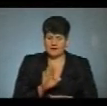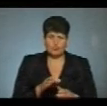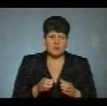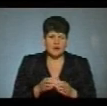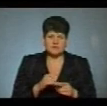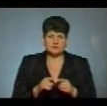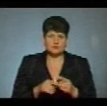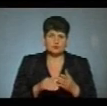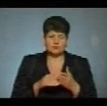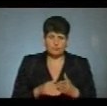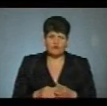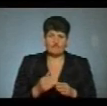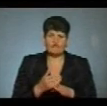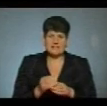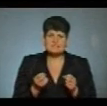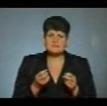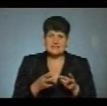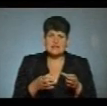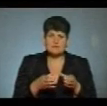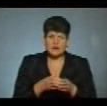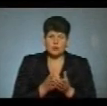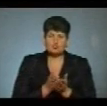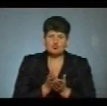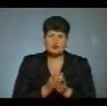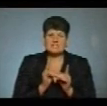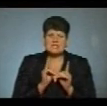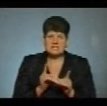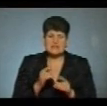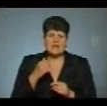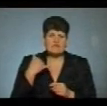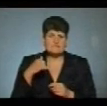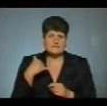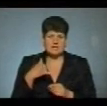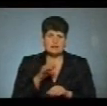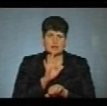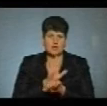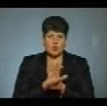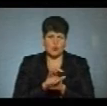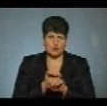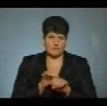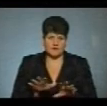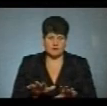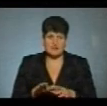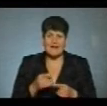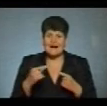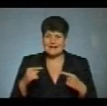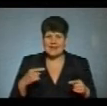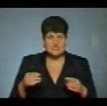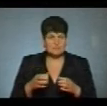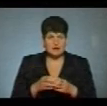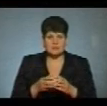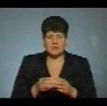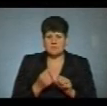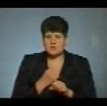екстреної медичної допомоги виділені спеціальні бригади, які обслуговують суто виклики по коронавірусній інфекції, по підозрах. Решта бригади працюють в